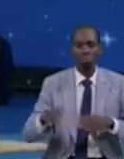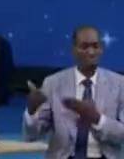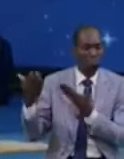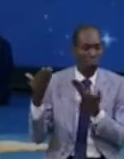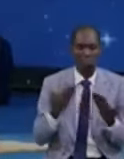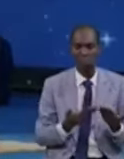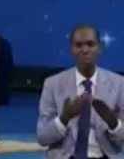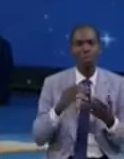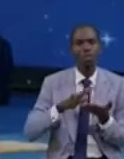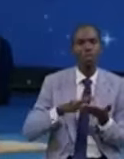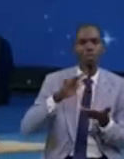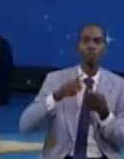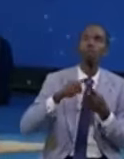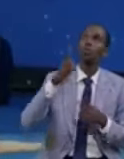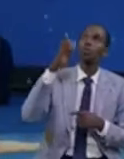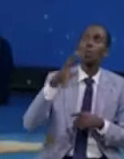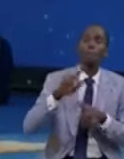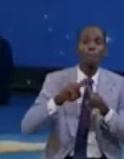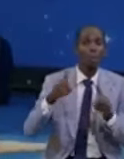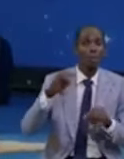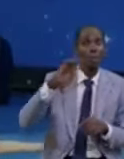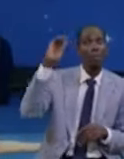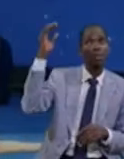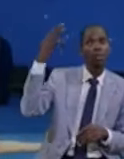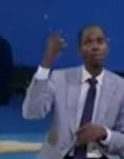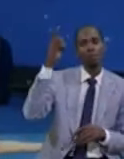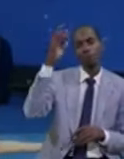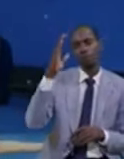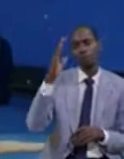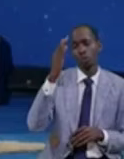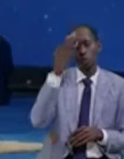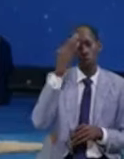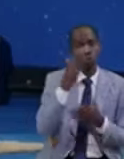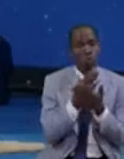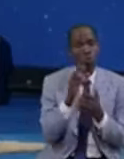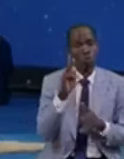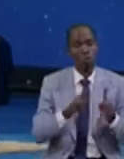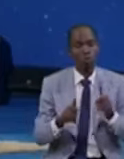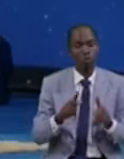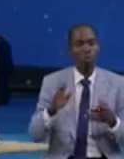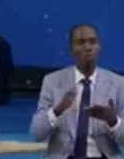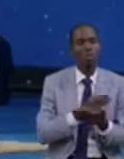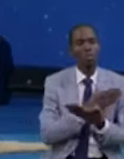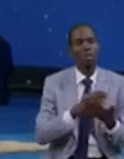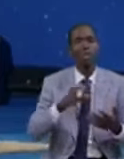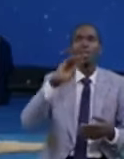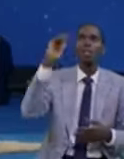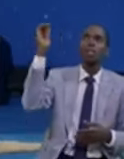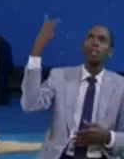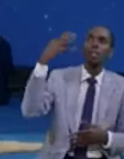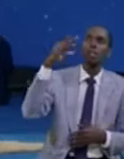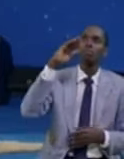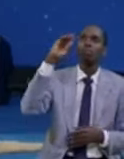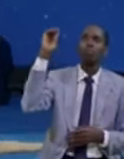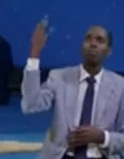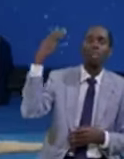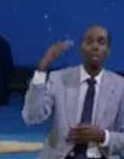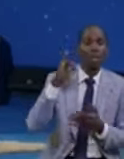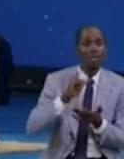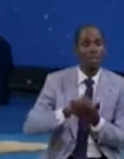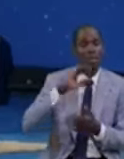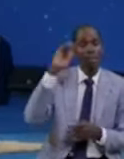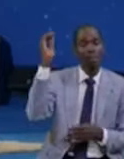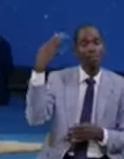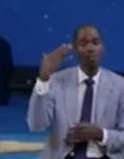mais la grâce de Dieu vous savez certaines personnes pensent grâce grâce grâce grâce les les enseigne à